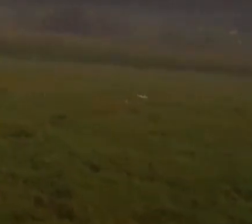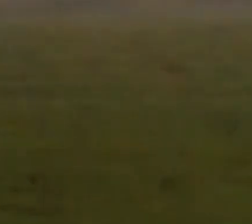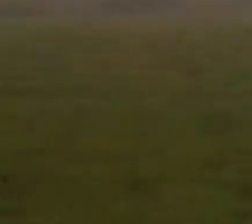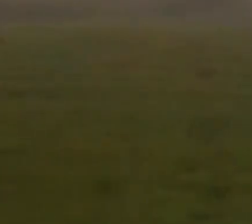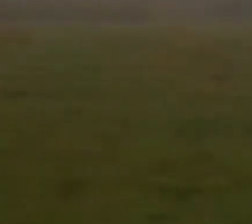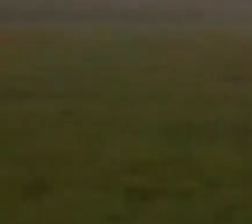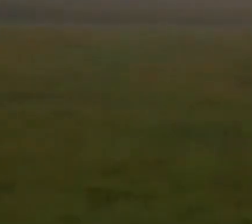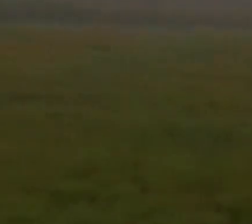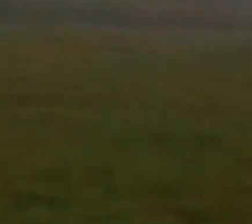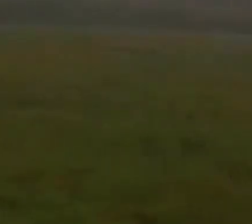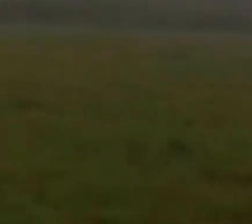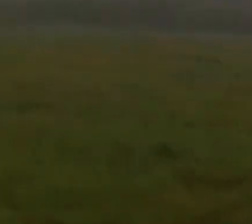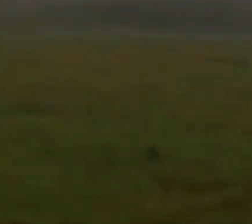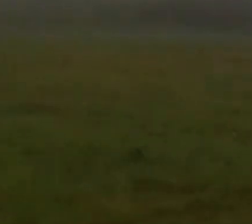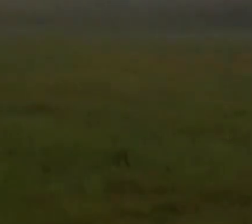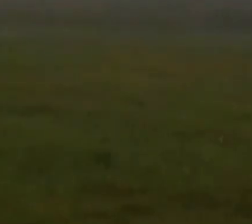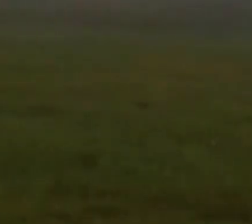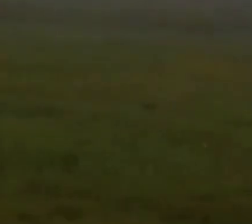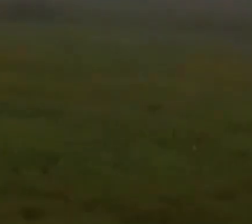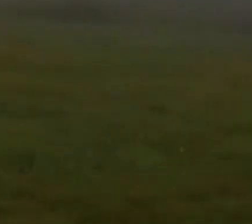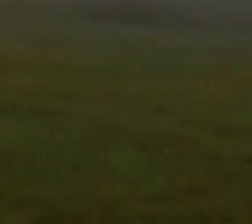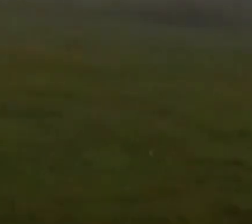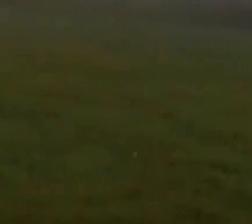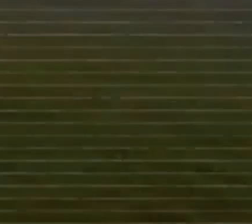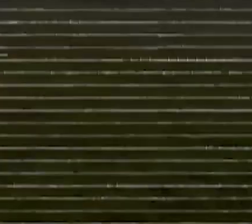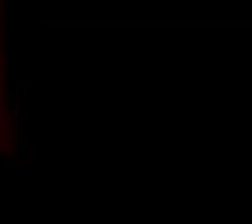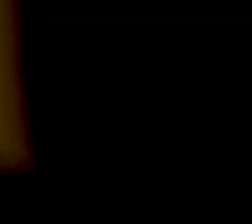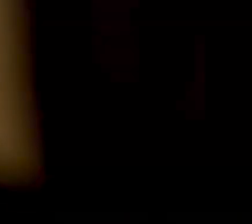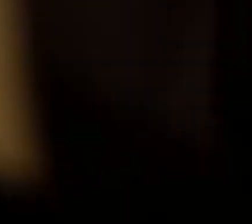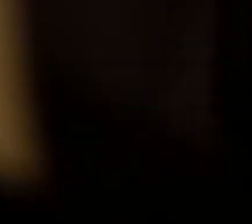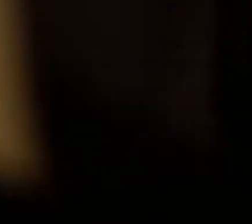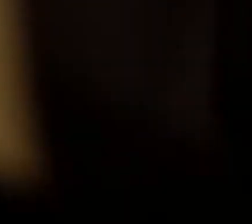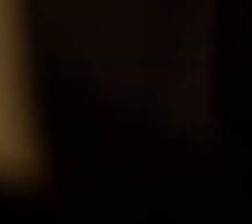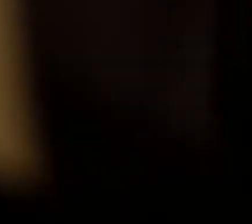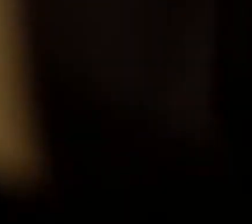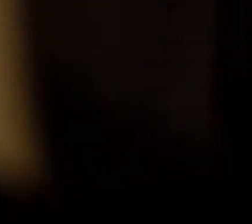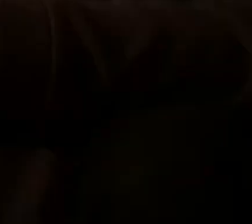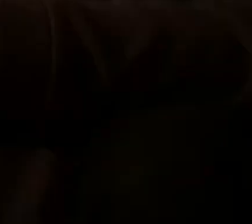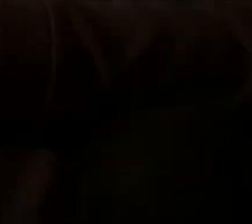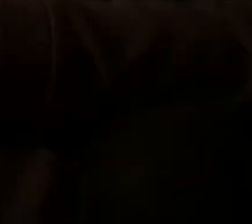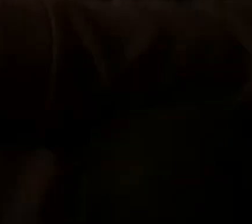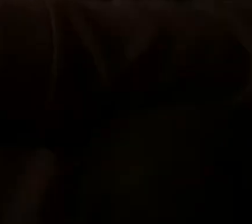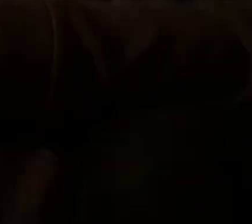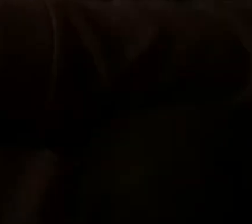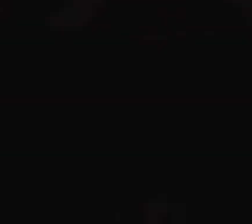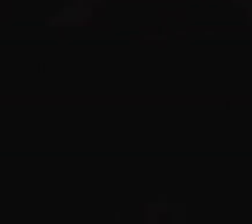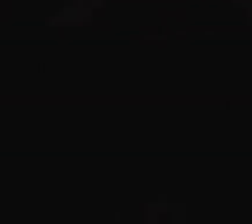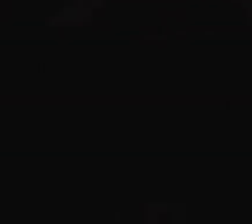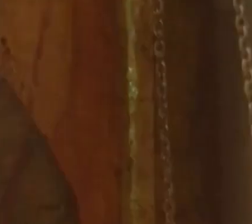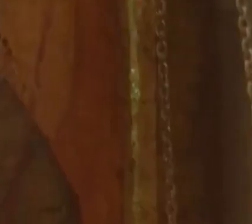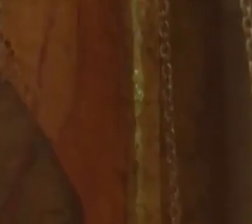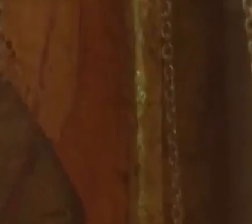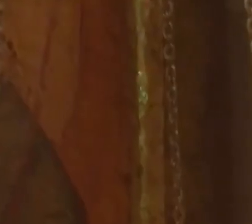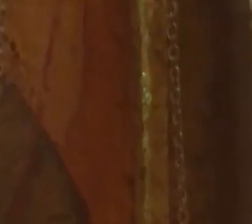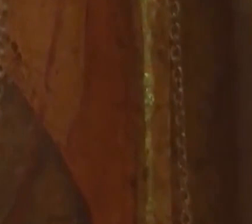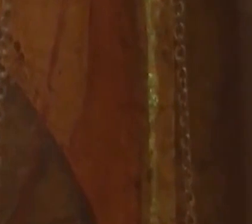Господи, Иисусе Христе, Сыне Божий, помилуй меня грешного. Святой Дух. Я